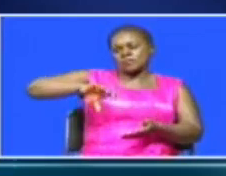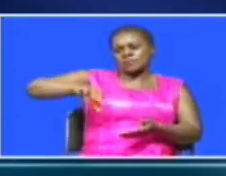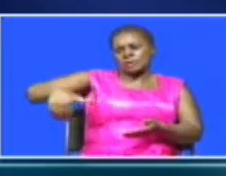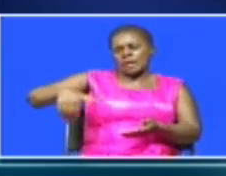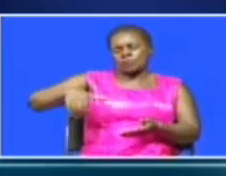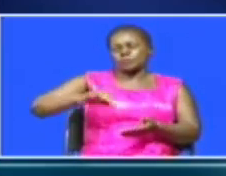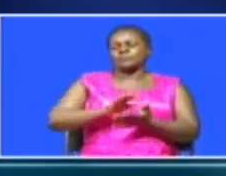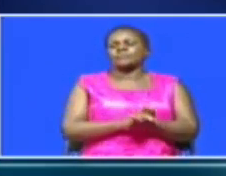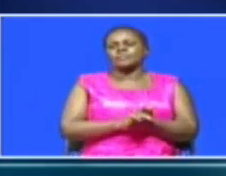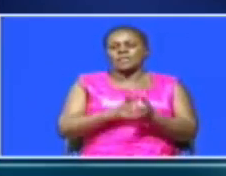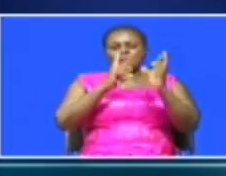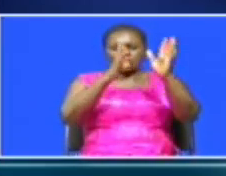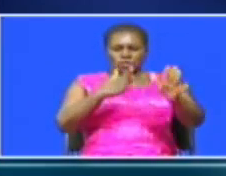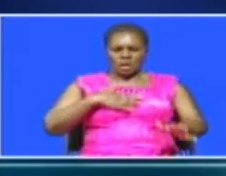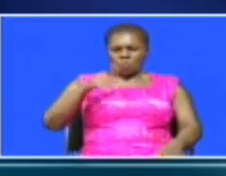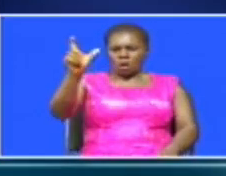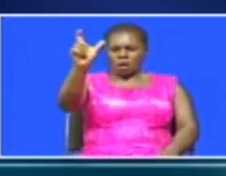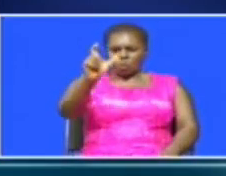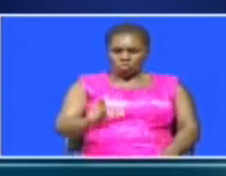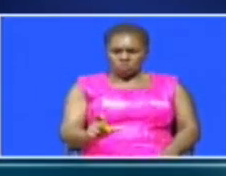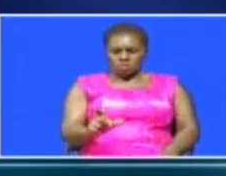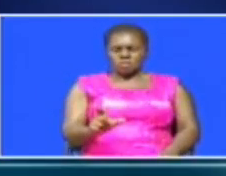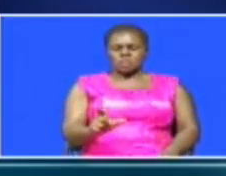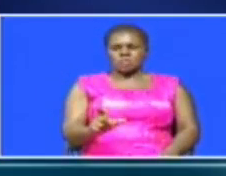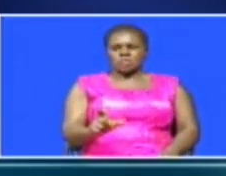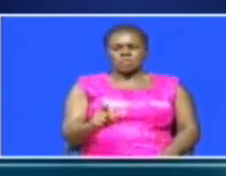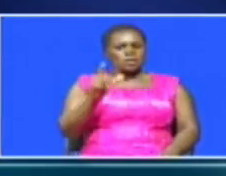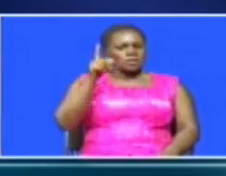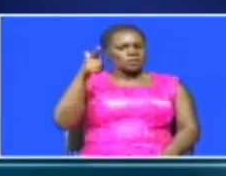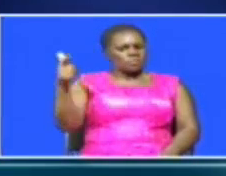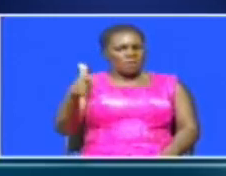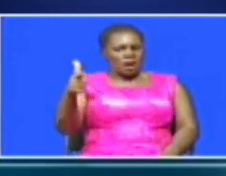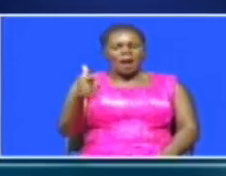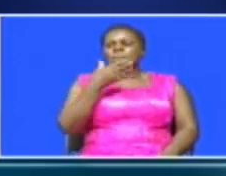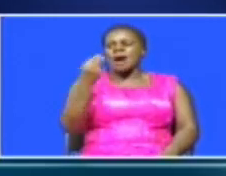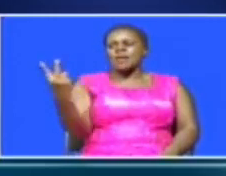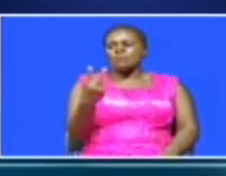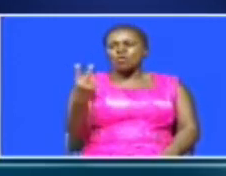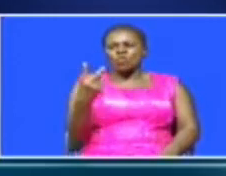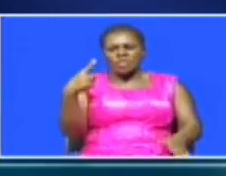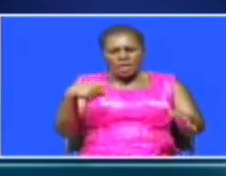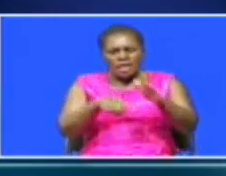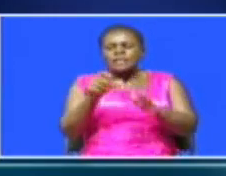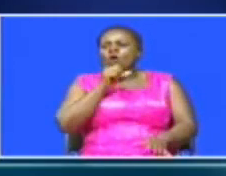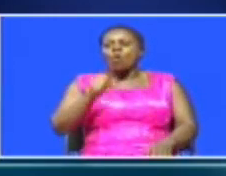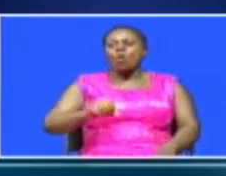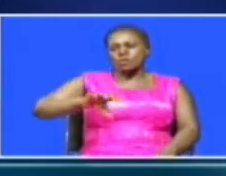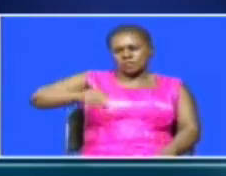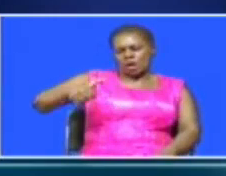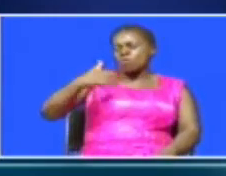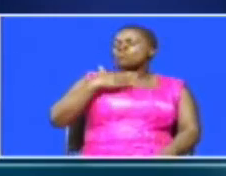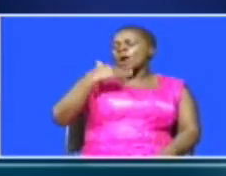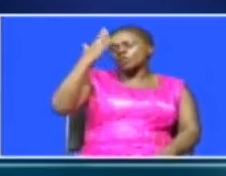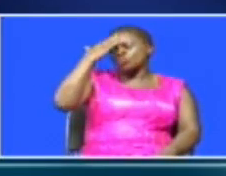hilo. Mwanahabari wetu ukanda wa pwani Tobias Chanji na mpiga picha Moses Baya walipenyeza mtaa wa Old Town kutaka